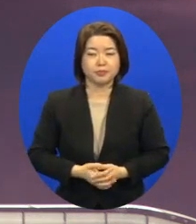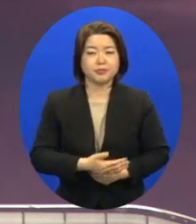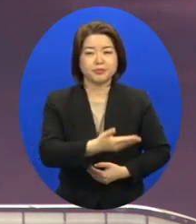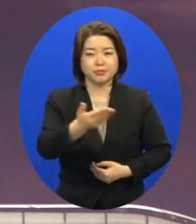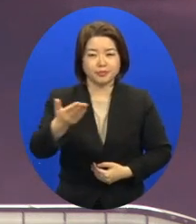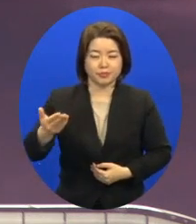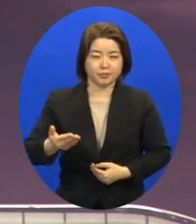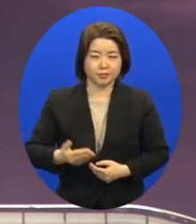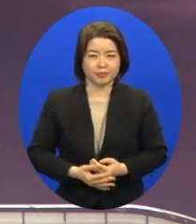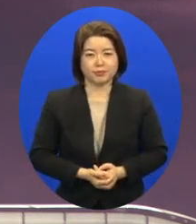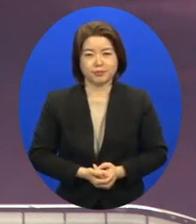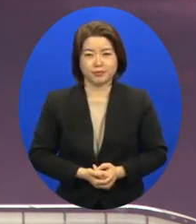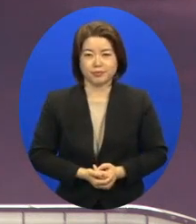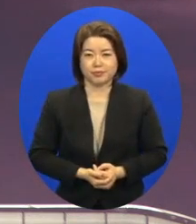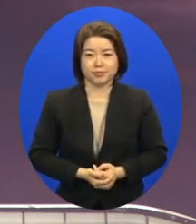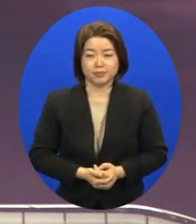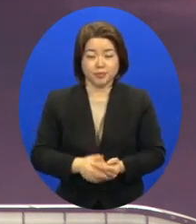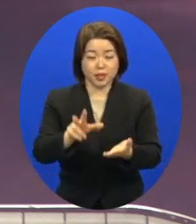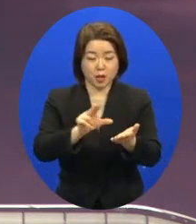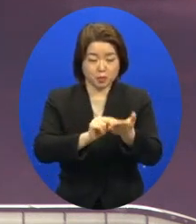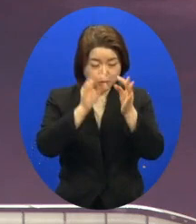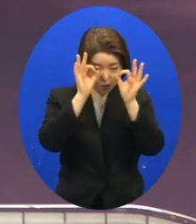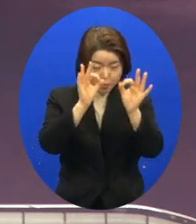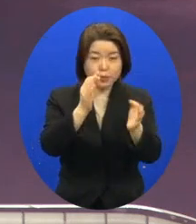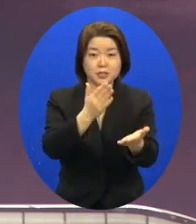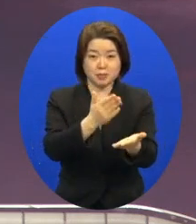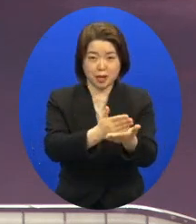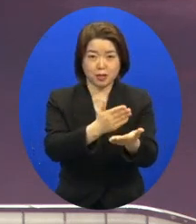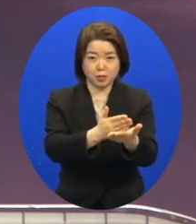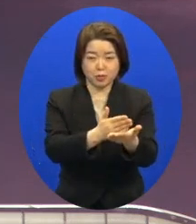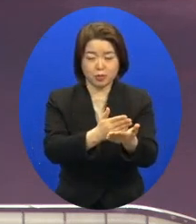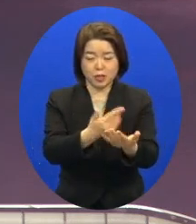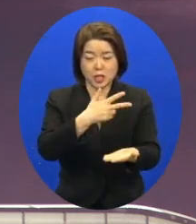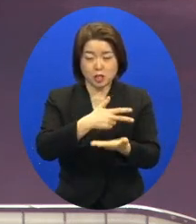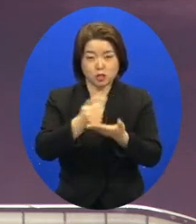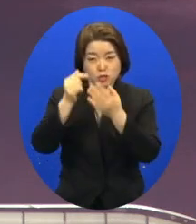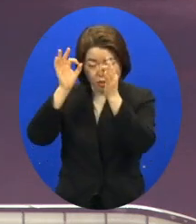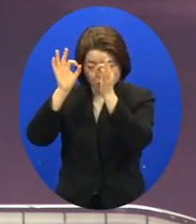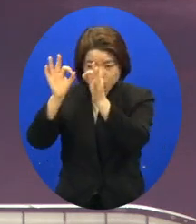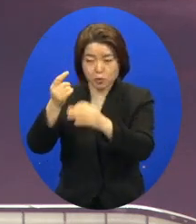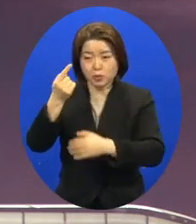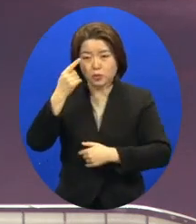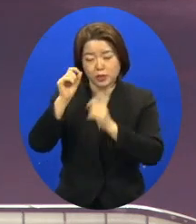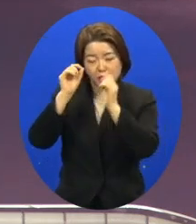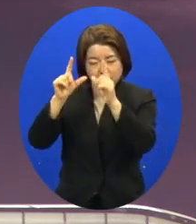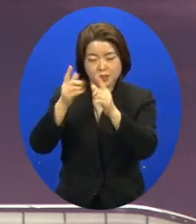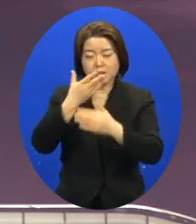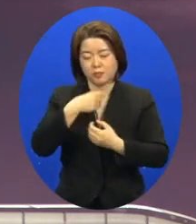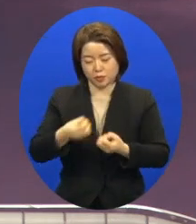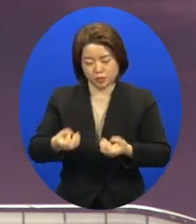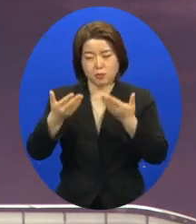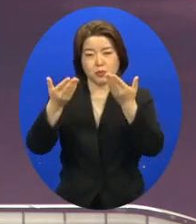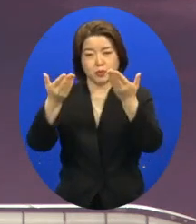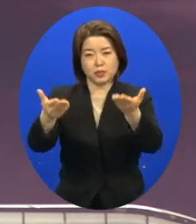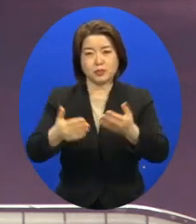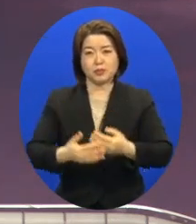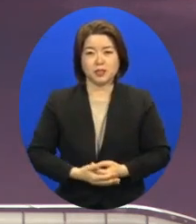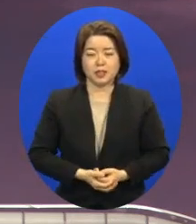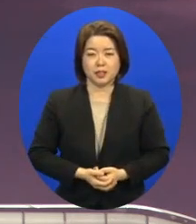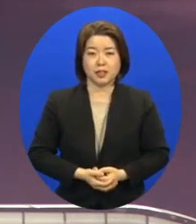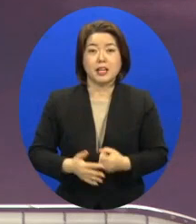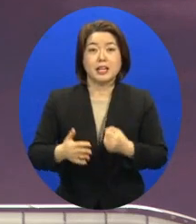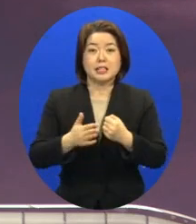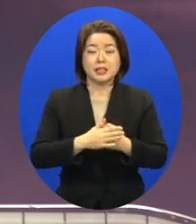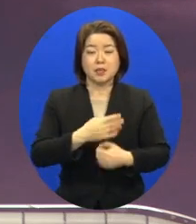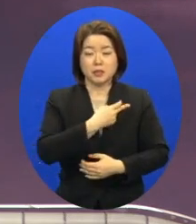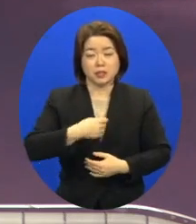여러분, 문제를 보지 말고 주님을 보는 눈이 뜨이기를 축복합니다. 그래서 사도 바울은